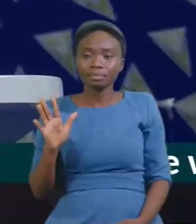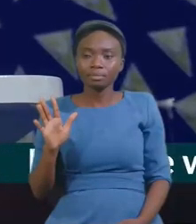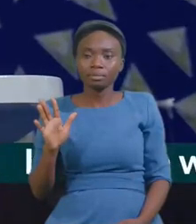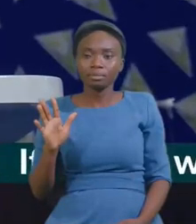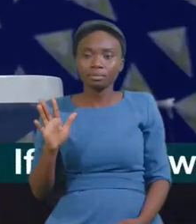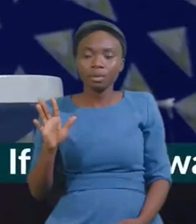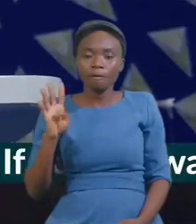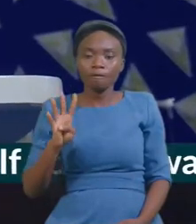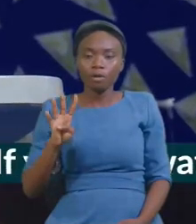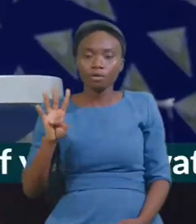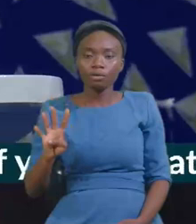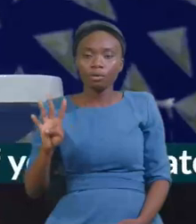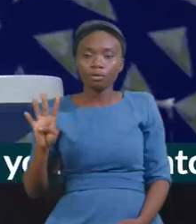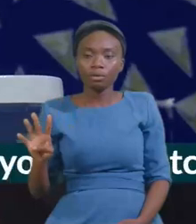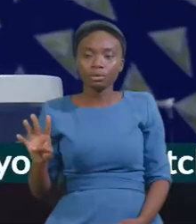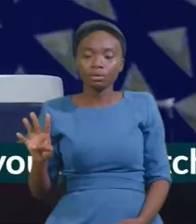15 444